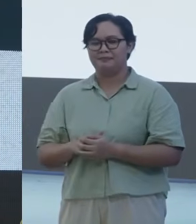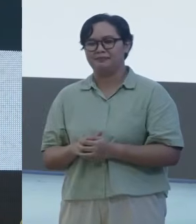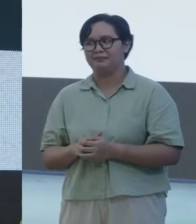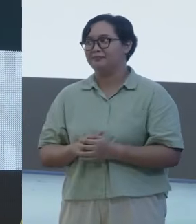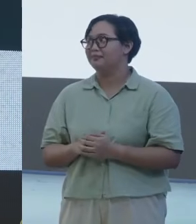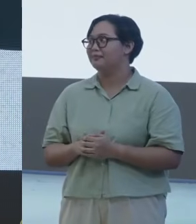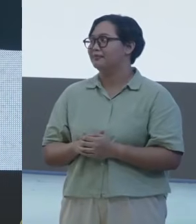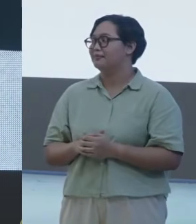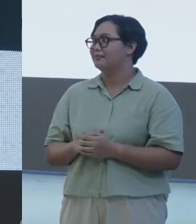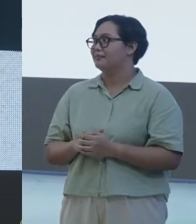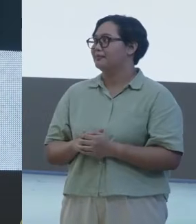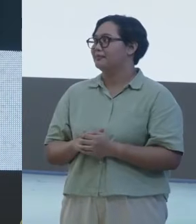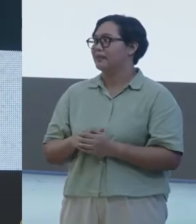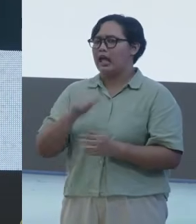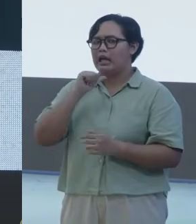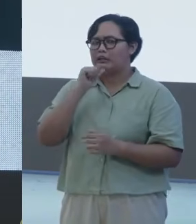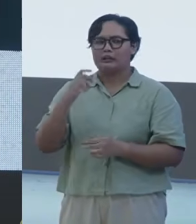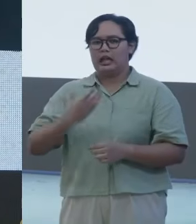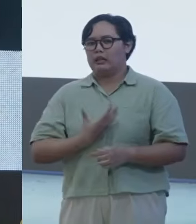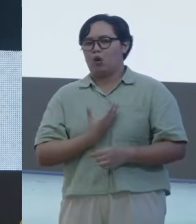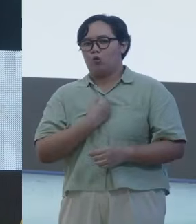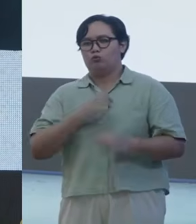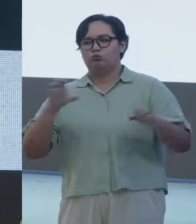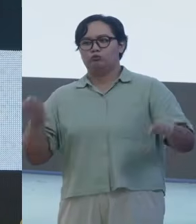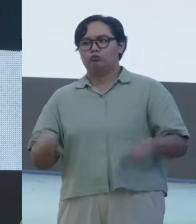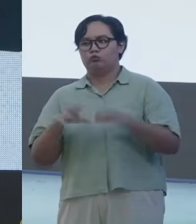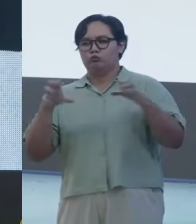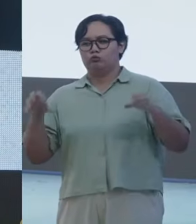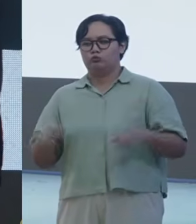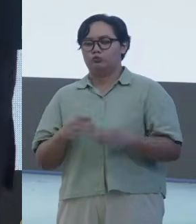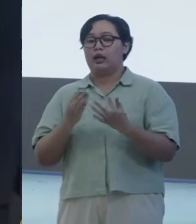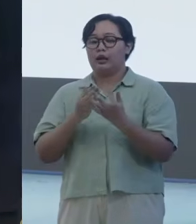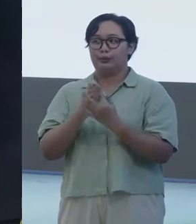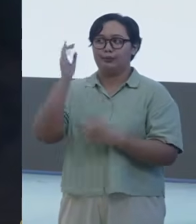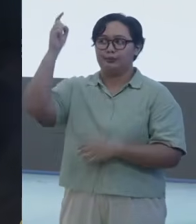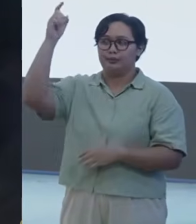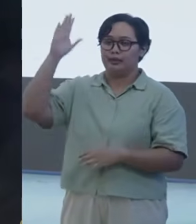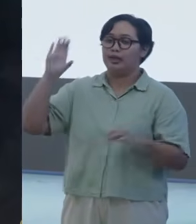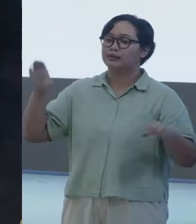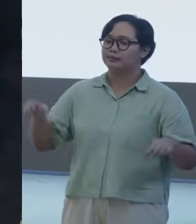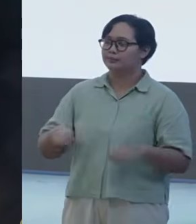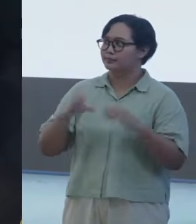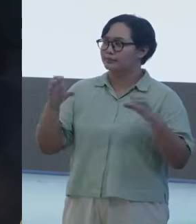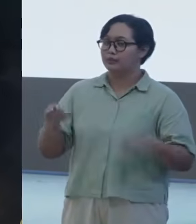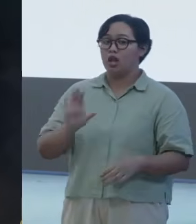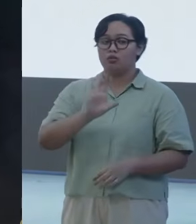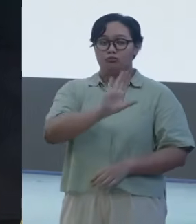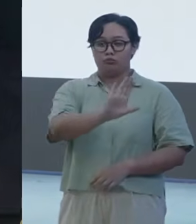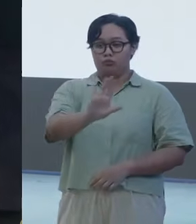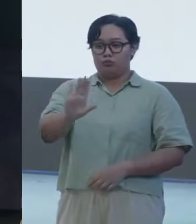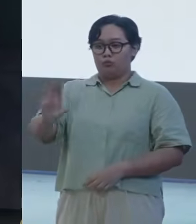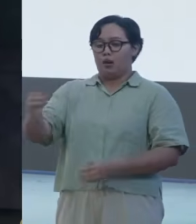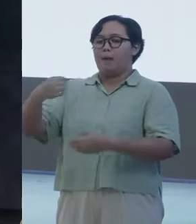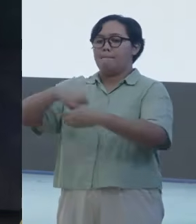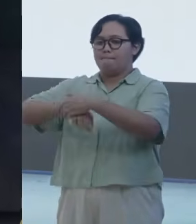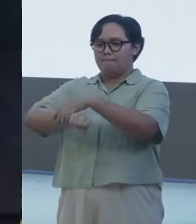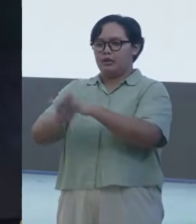No? Kayo ba nagpaanak sa sarili nyo? Hindi rin. You are born again by